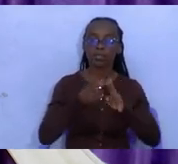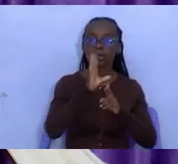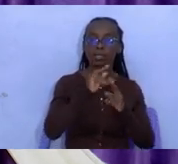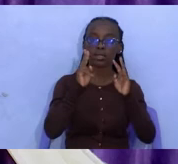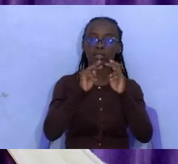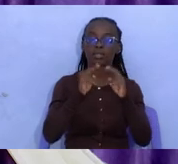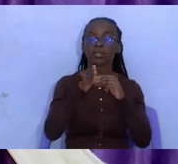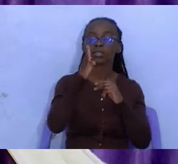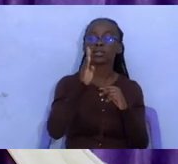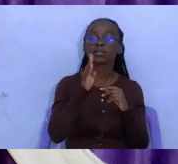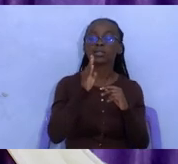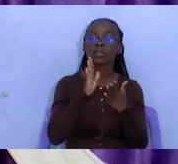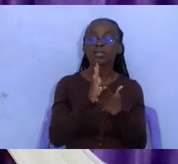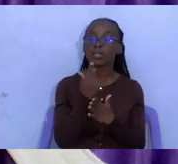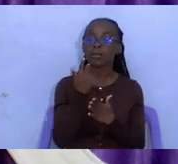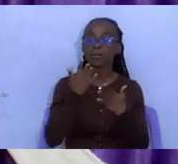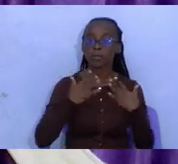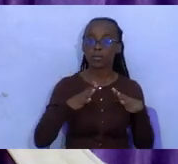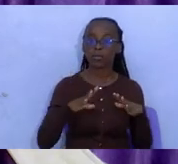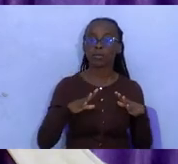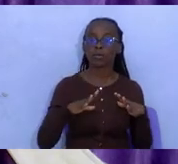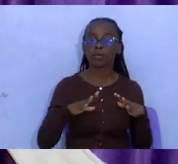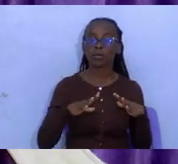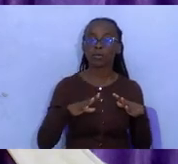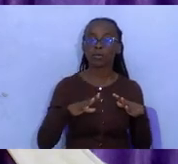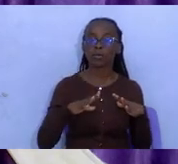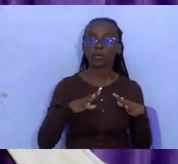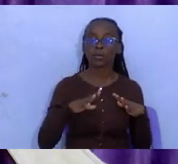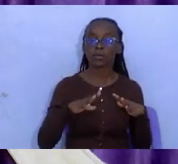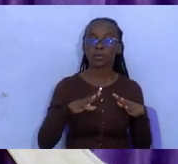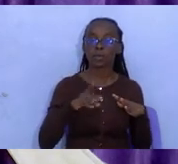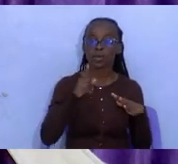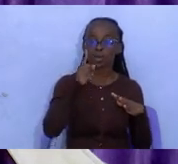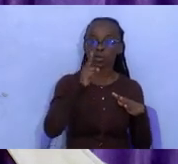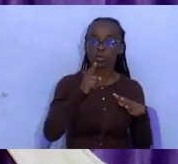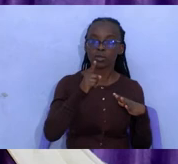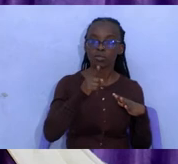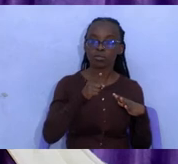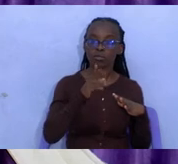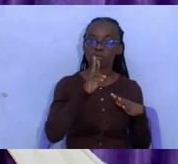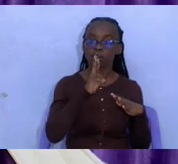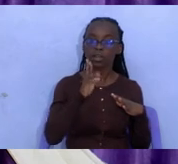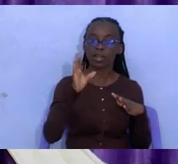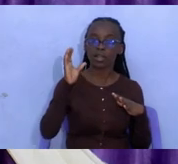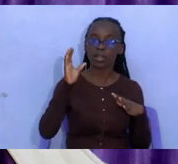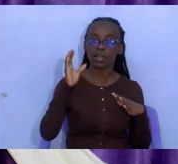Kuna watu ambao hata wewe ni mteja, si wewe ndio unaduka, wewe ndio mteja unaenda kwa duka kununua, lakini muuzaji anasema,